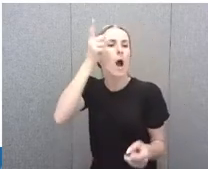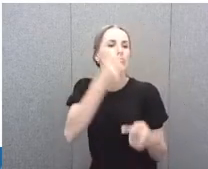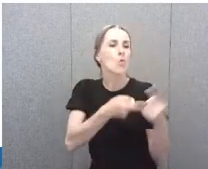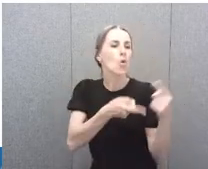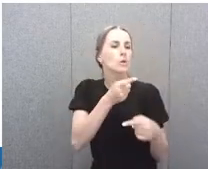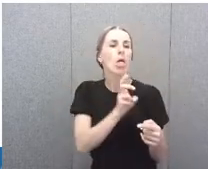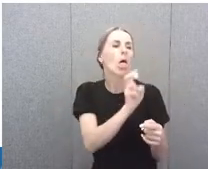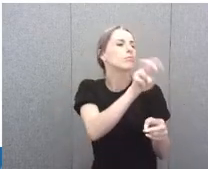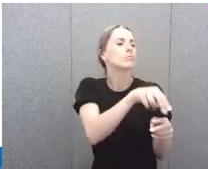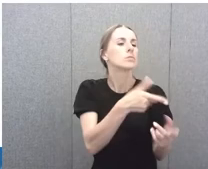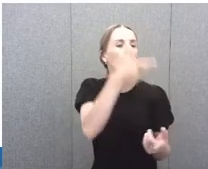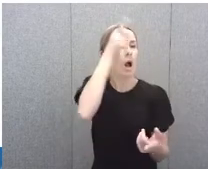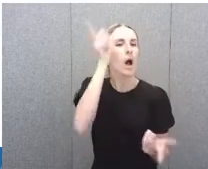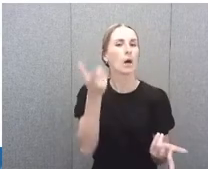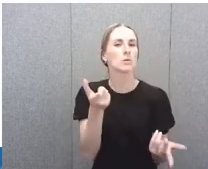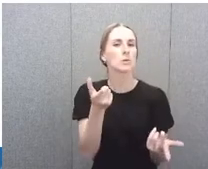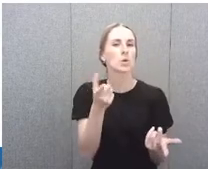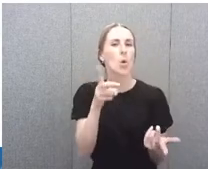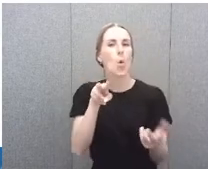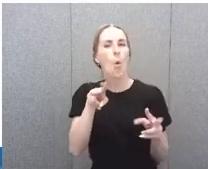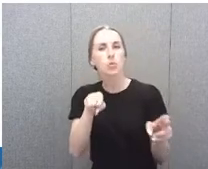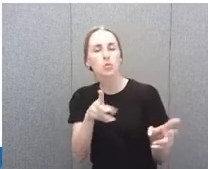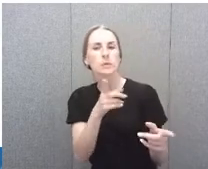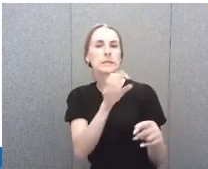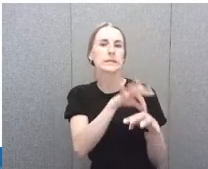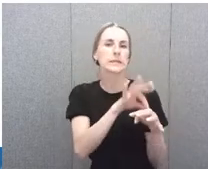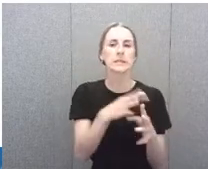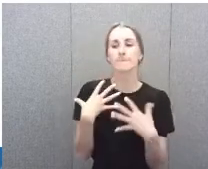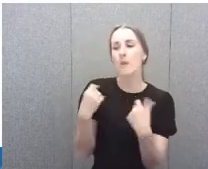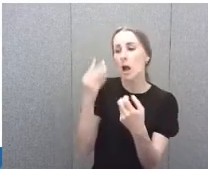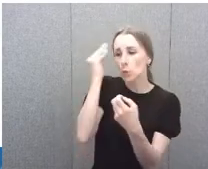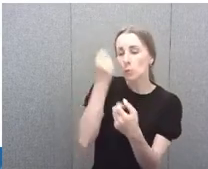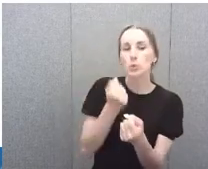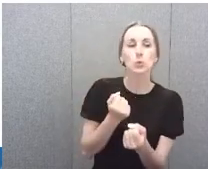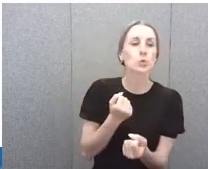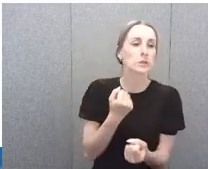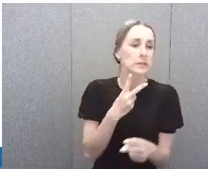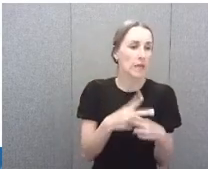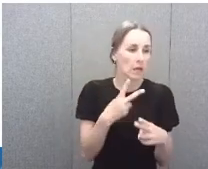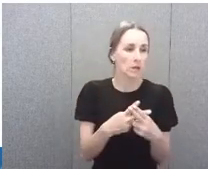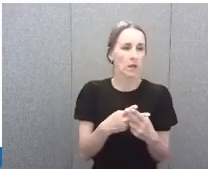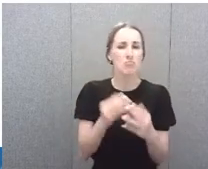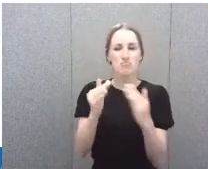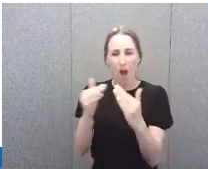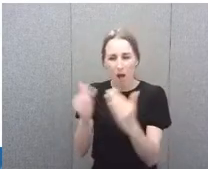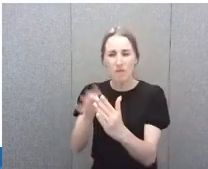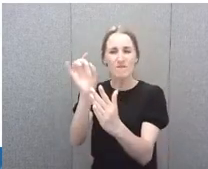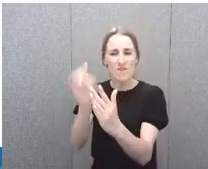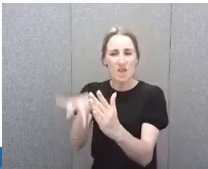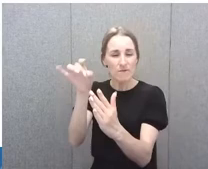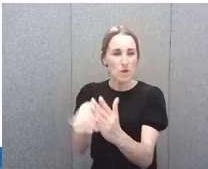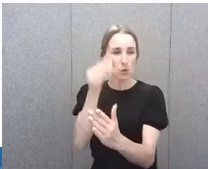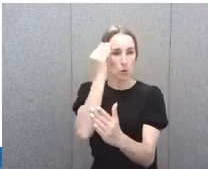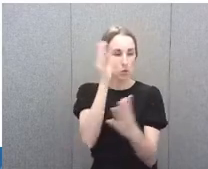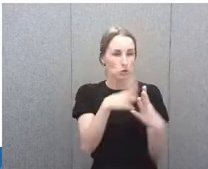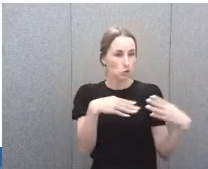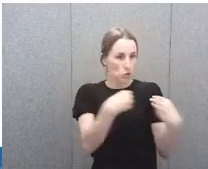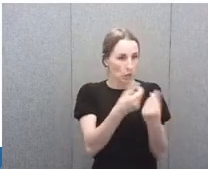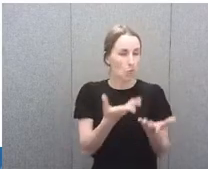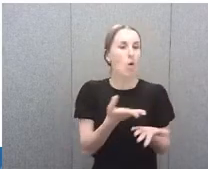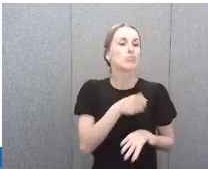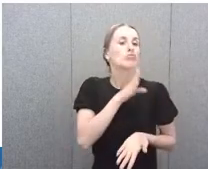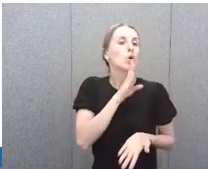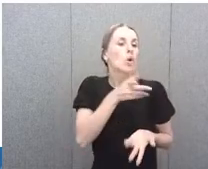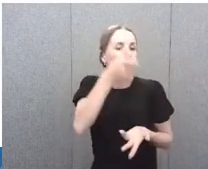раз спрашивали: зачем тебе иди в политику? У тебя есть онкологическое заболевание, у тебя серьезные проблемы со здоровьем. Будь дома, заботься о